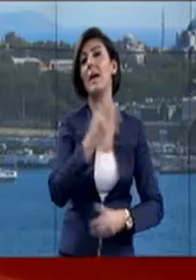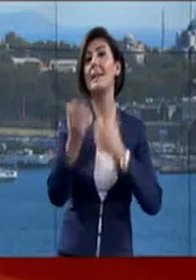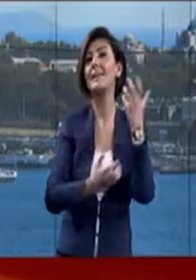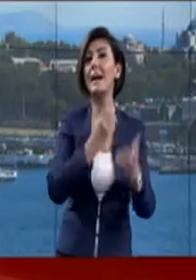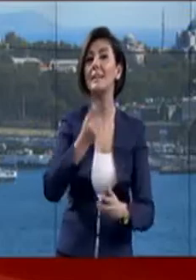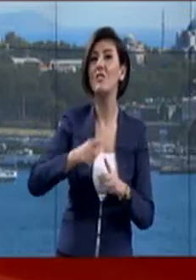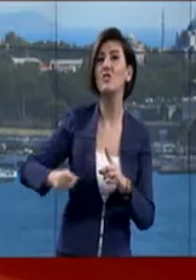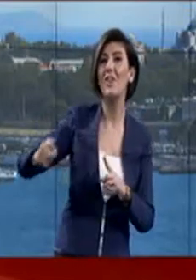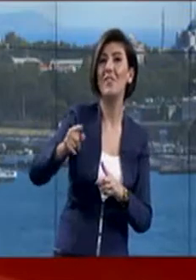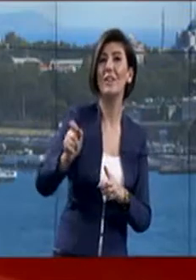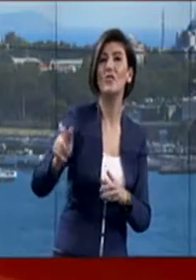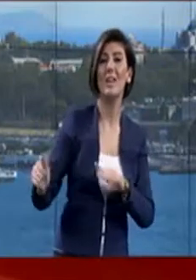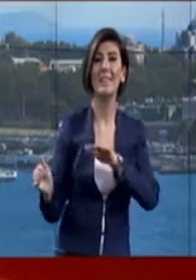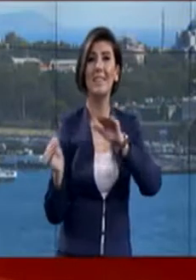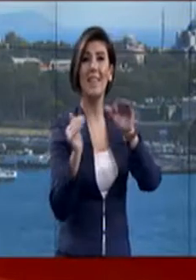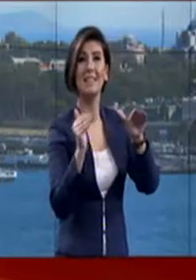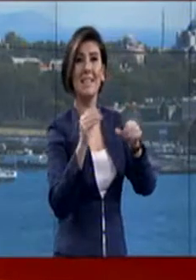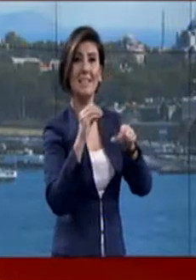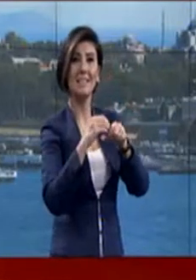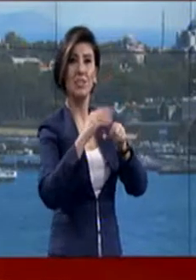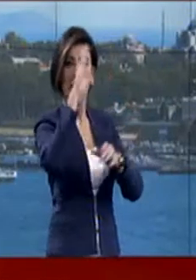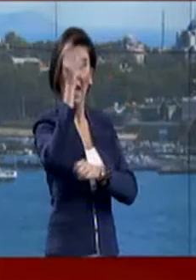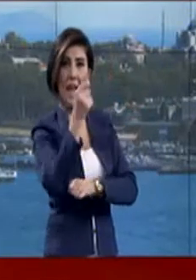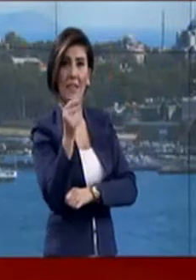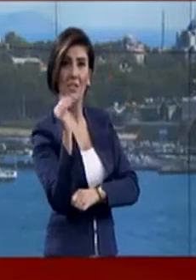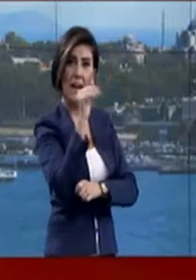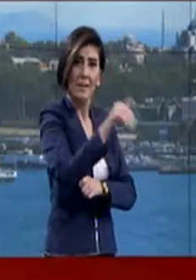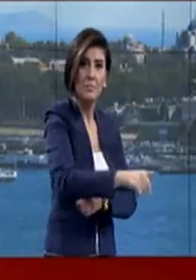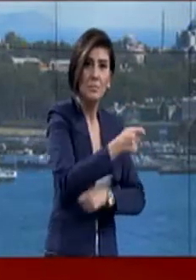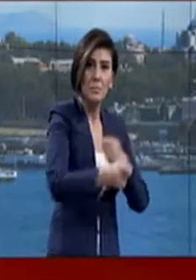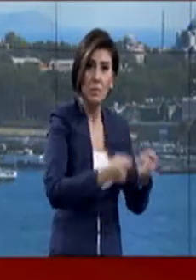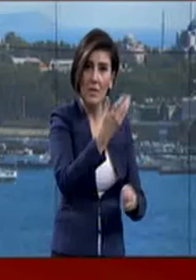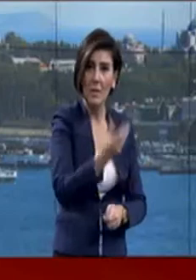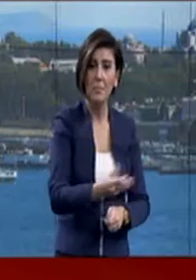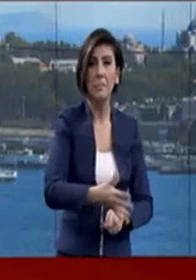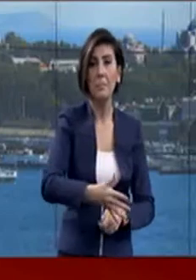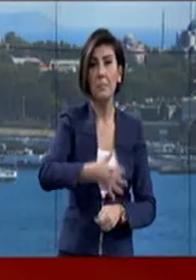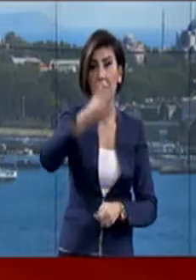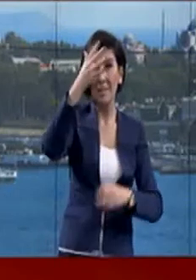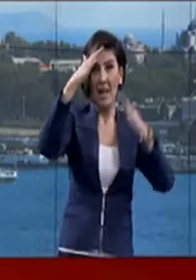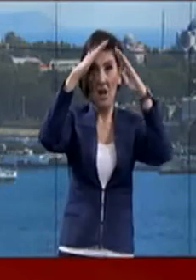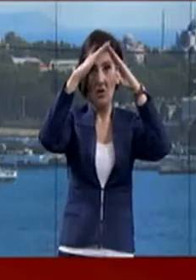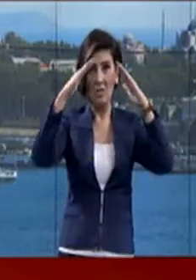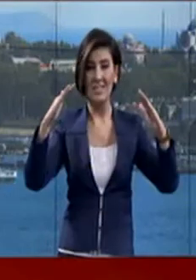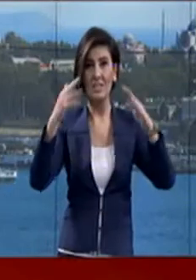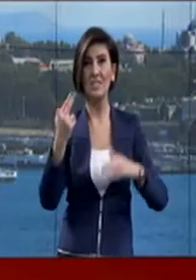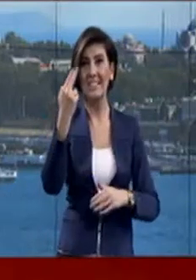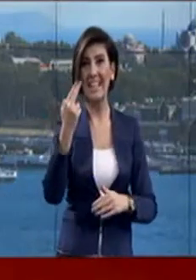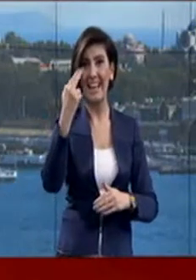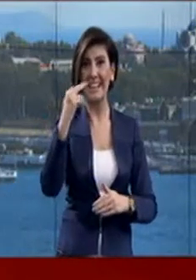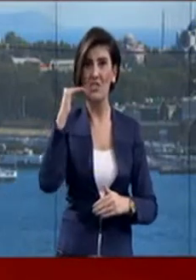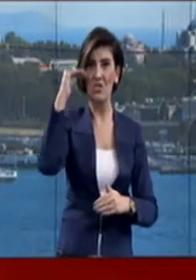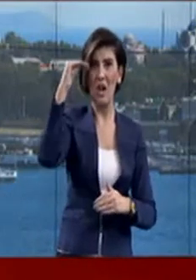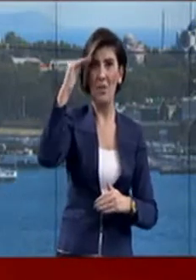Yangına çevre ilçelerden gelen itfaiye ekipleri de müdahalede bulundu. Binanın çatısından ve